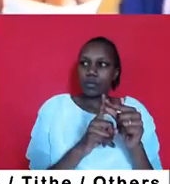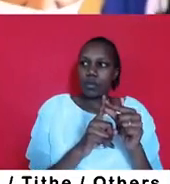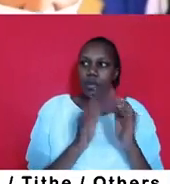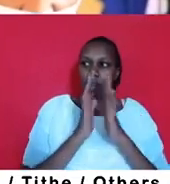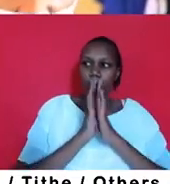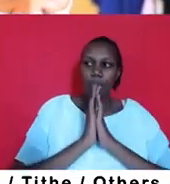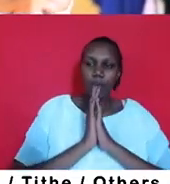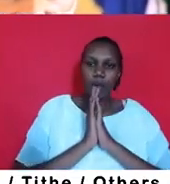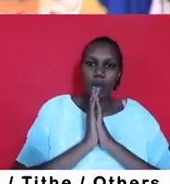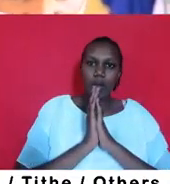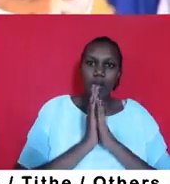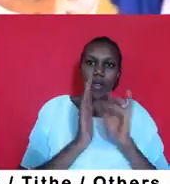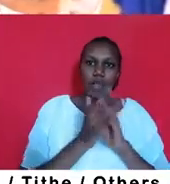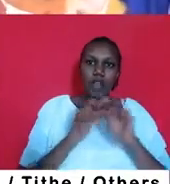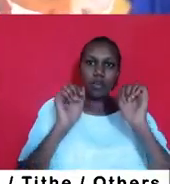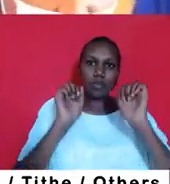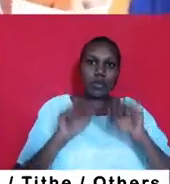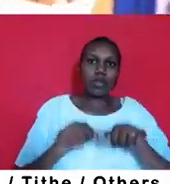Twakuomba uweze